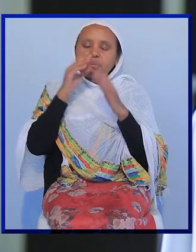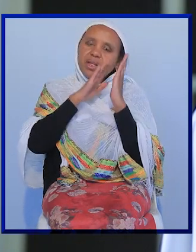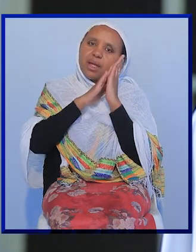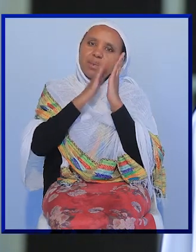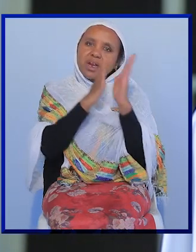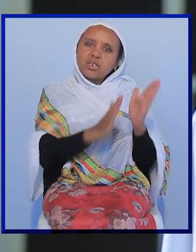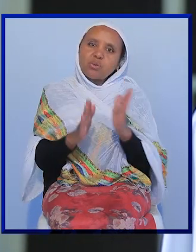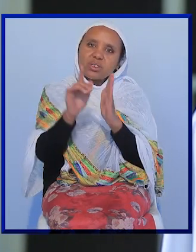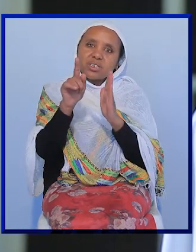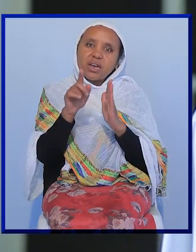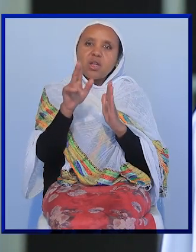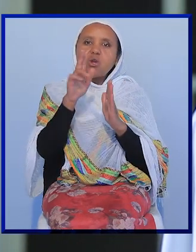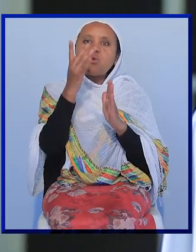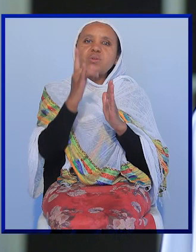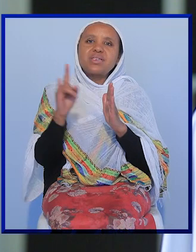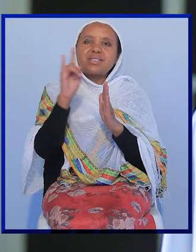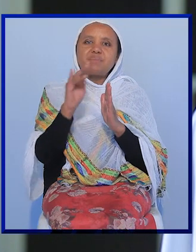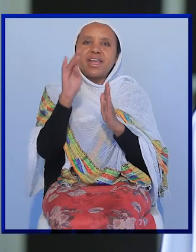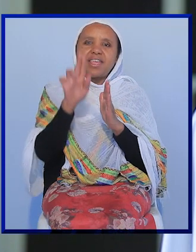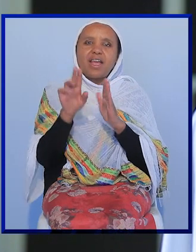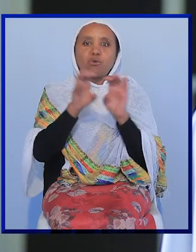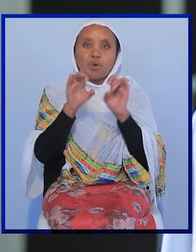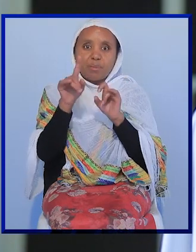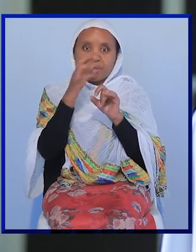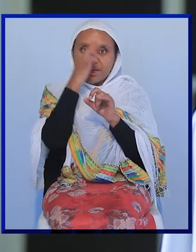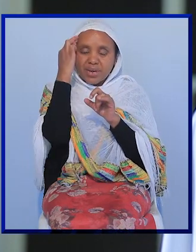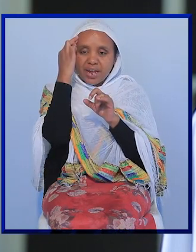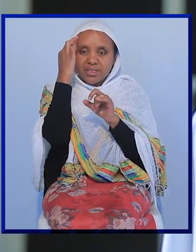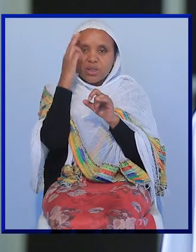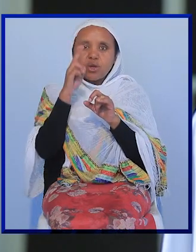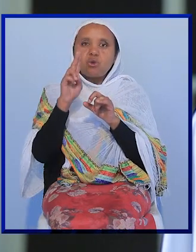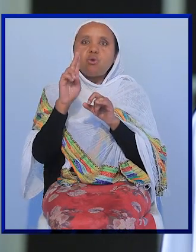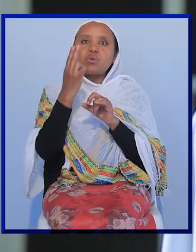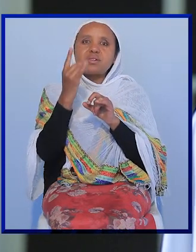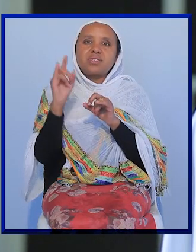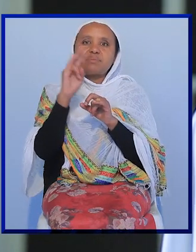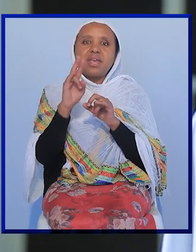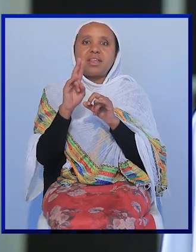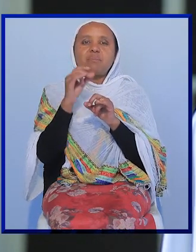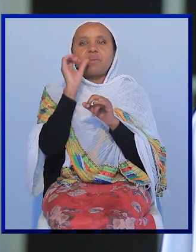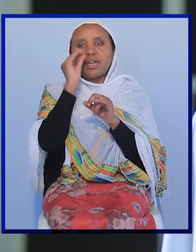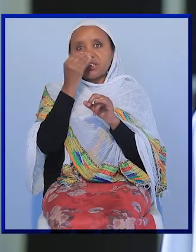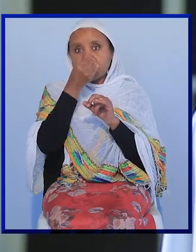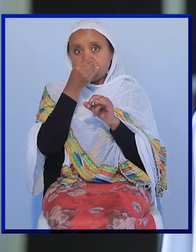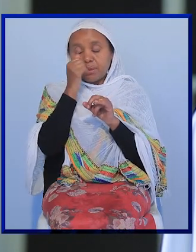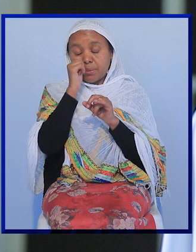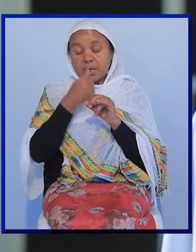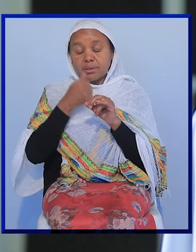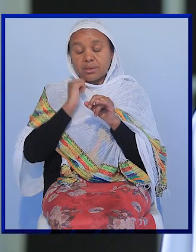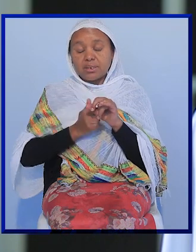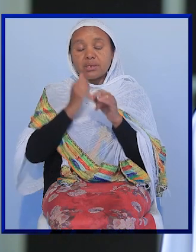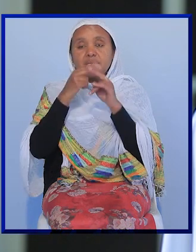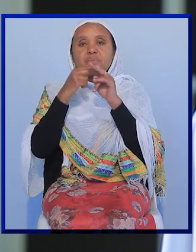አዘጋጅቶ እዚያ ላይ ሮዝሜሪ ያደርግ ነበረ እና በዚያ የተነሳ ሮዝሜሪ የእመቤታችንን ስም ያዘ ብሎ ምስራቃውያኑ